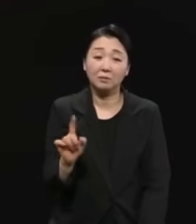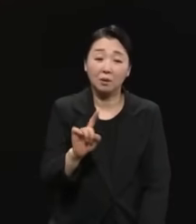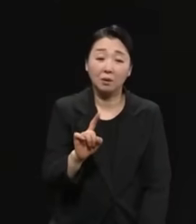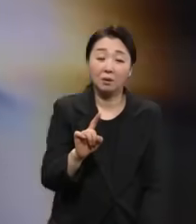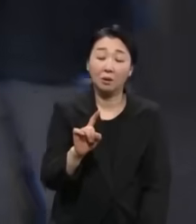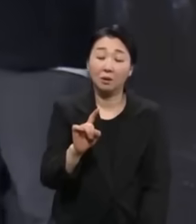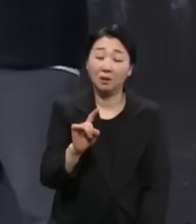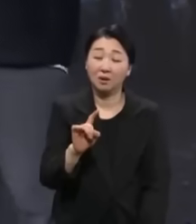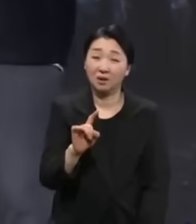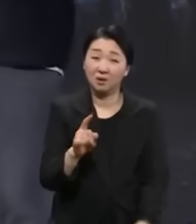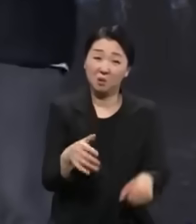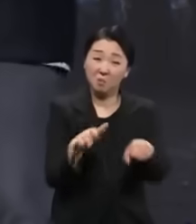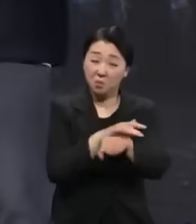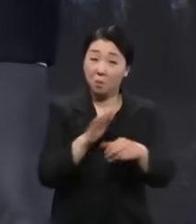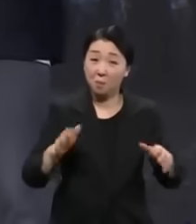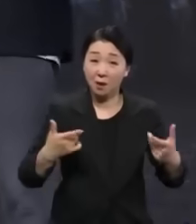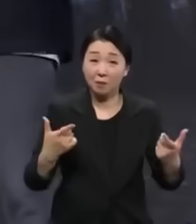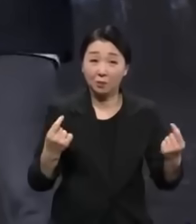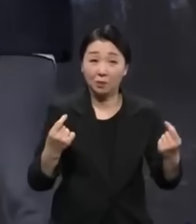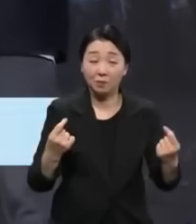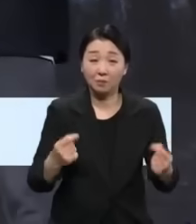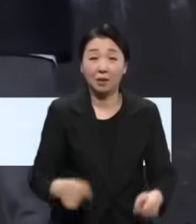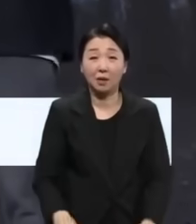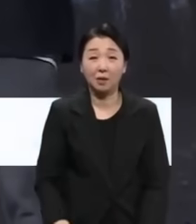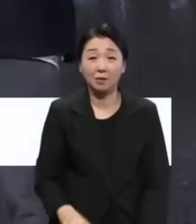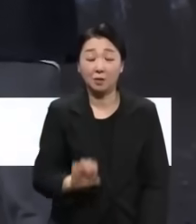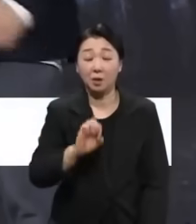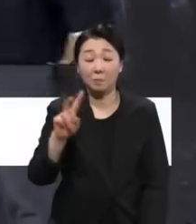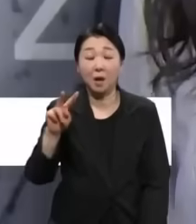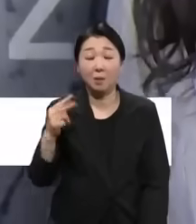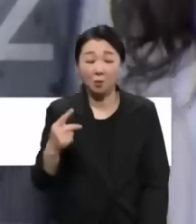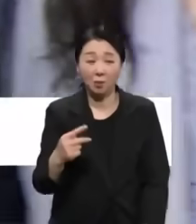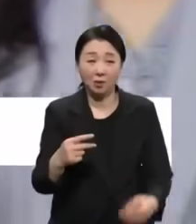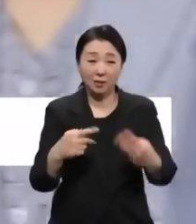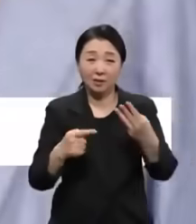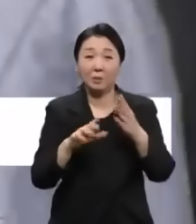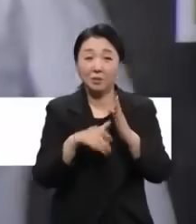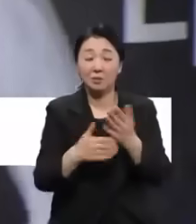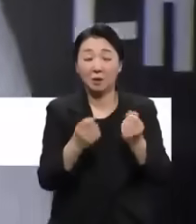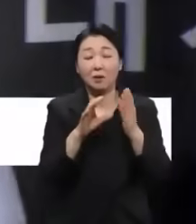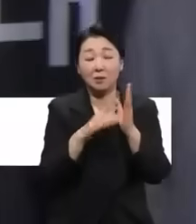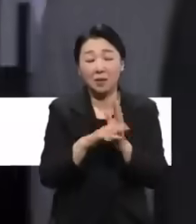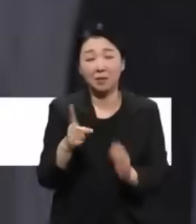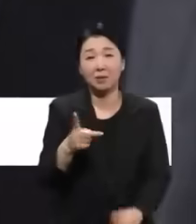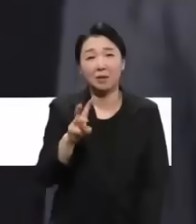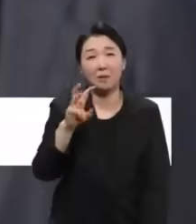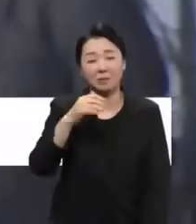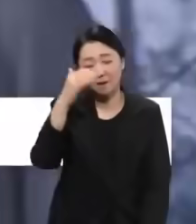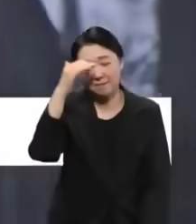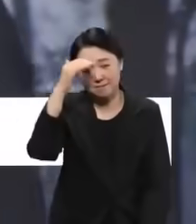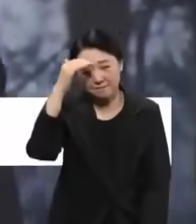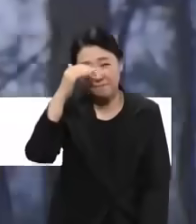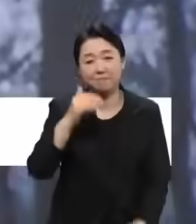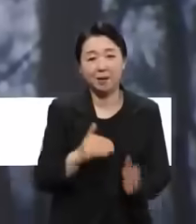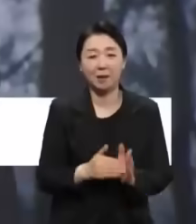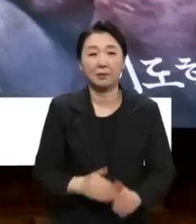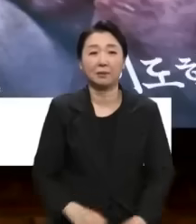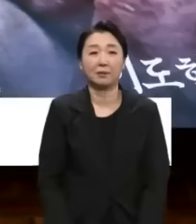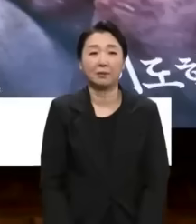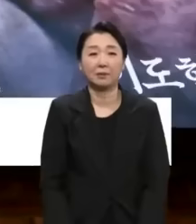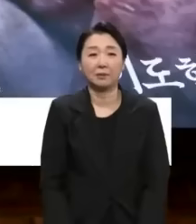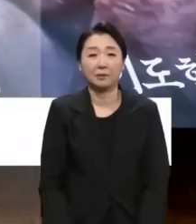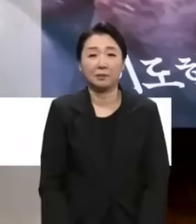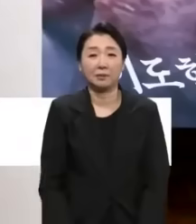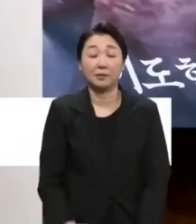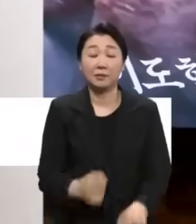몇바람입니다. 영화 파묘는 3.1절 연휴 사흘 동안 230만 명이 넘는 관객을 극장으로 끌어모았습니다.